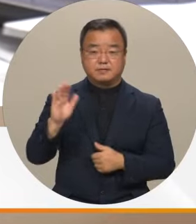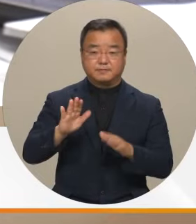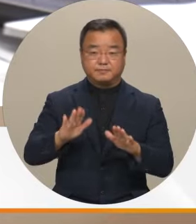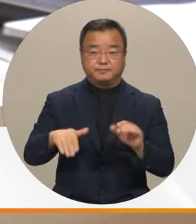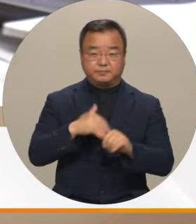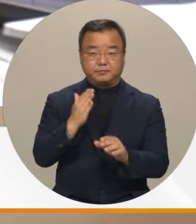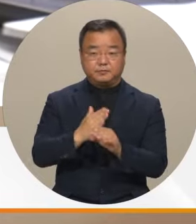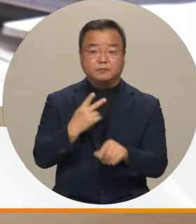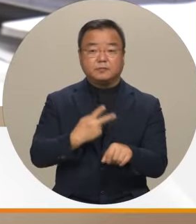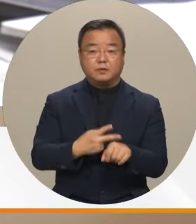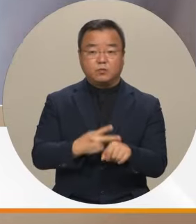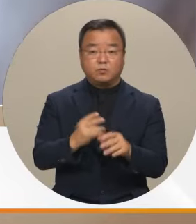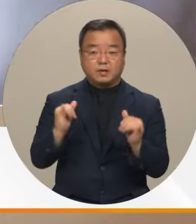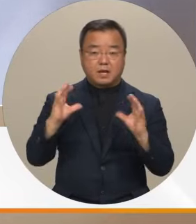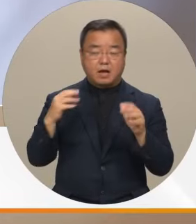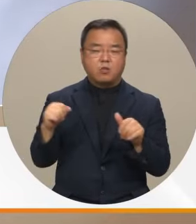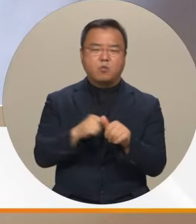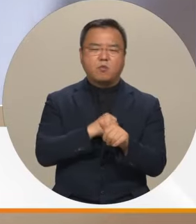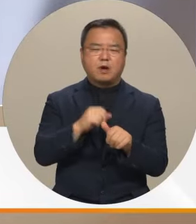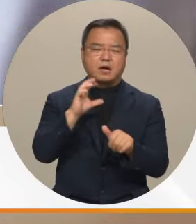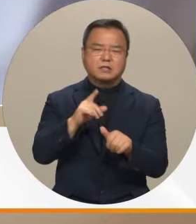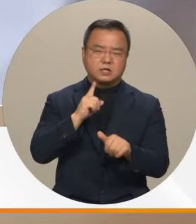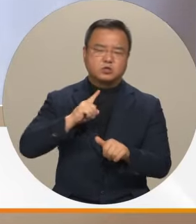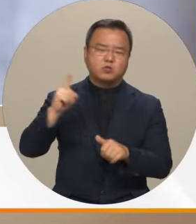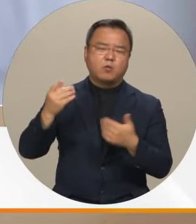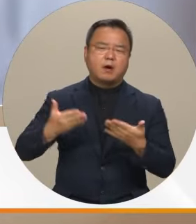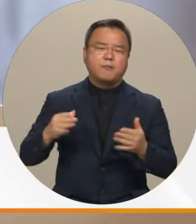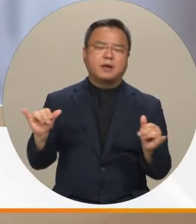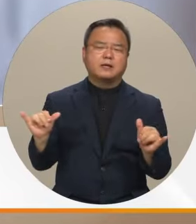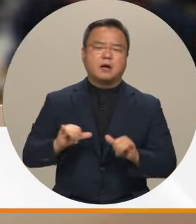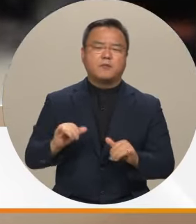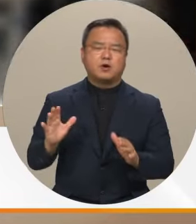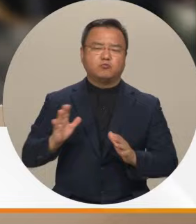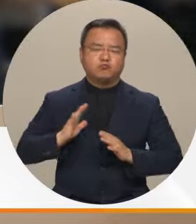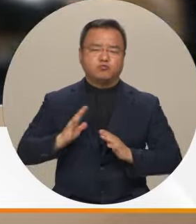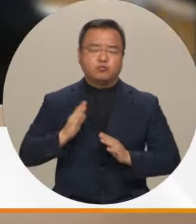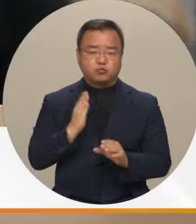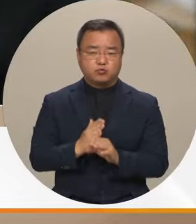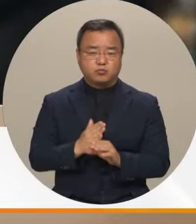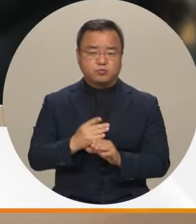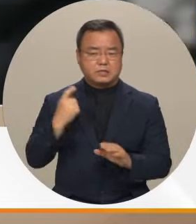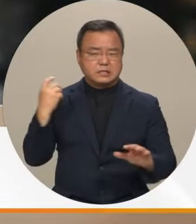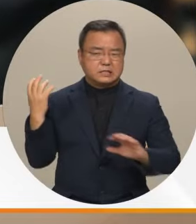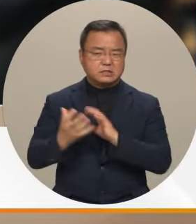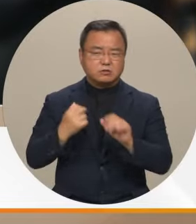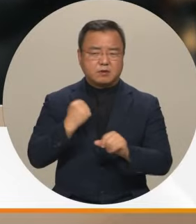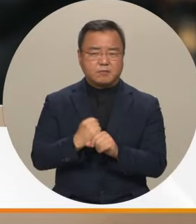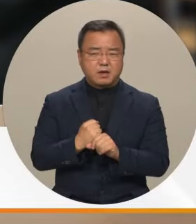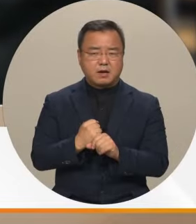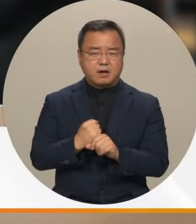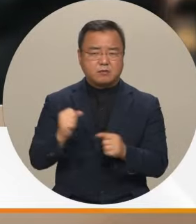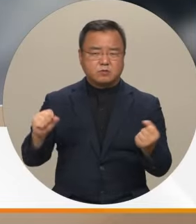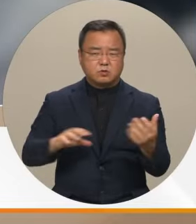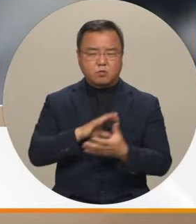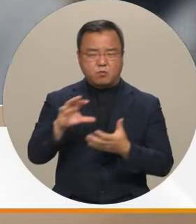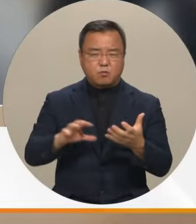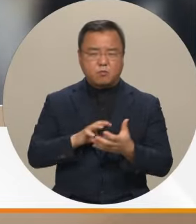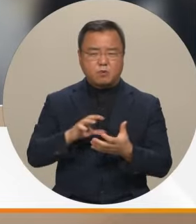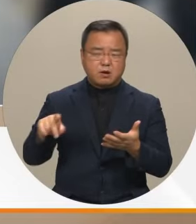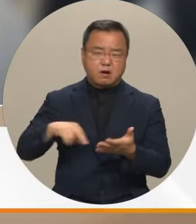지금 아동학대 신고 당학 두려워 서 교실에서 시끄러운 아이들 뛰어다는 아이들을 통제를 못하는 상황까지